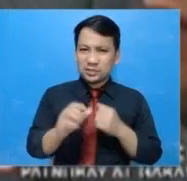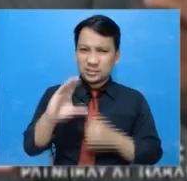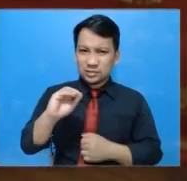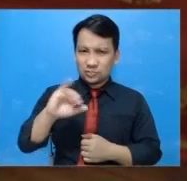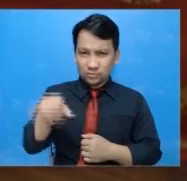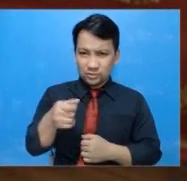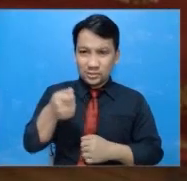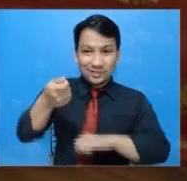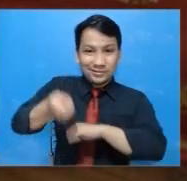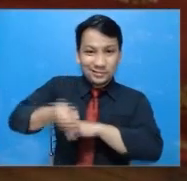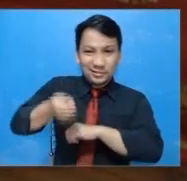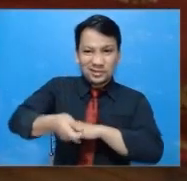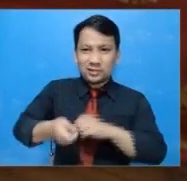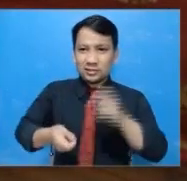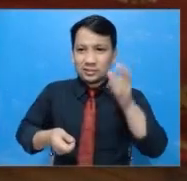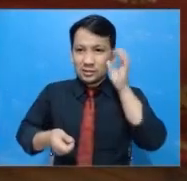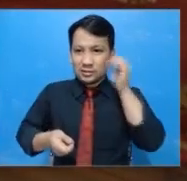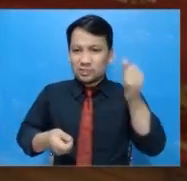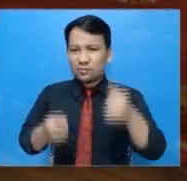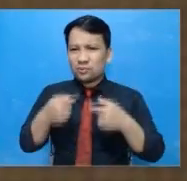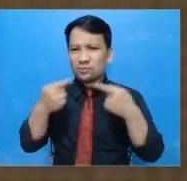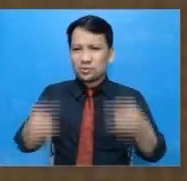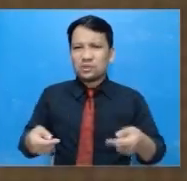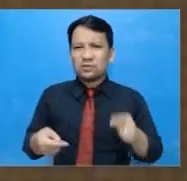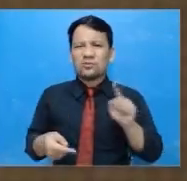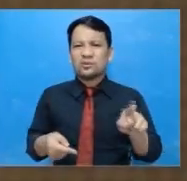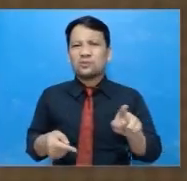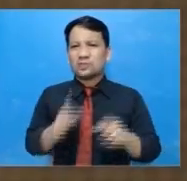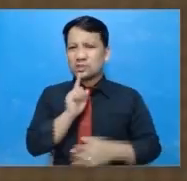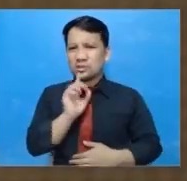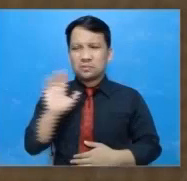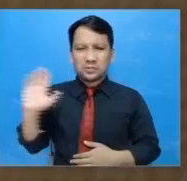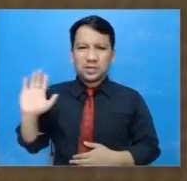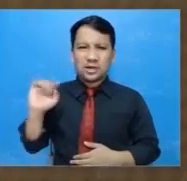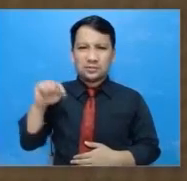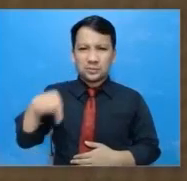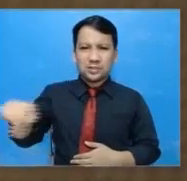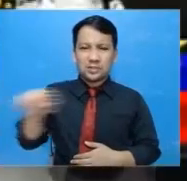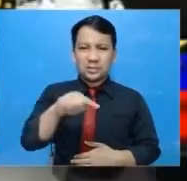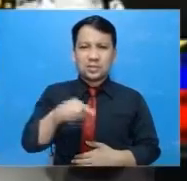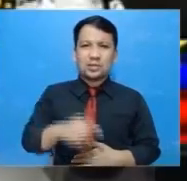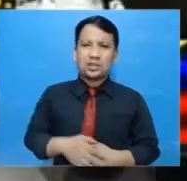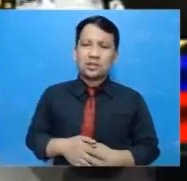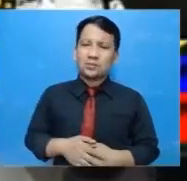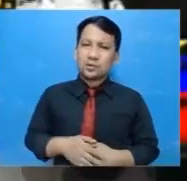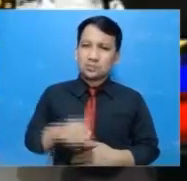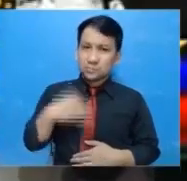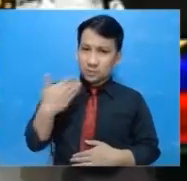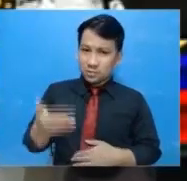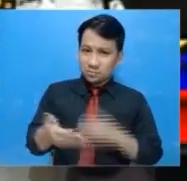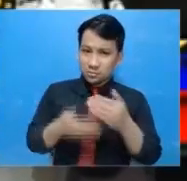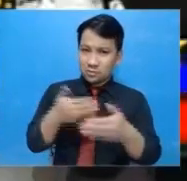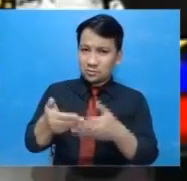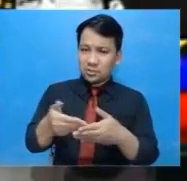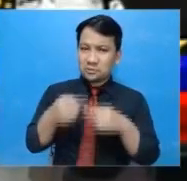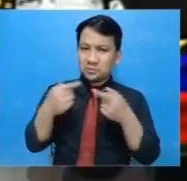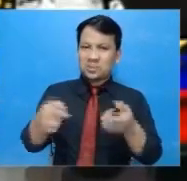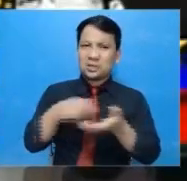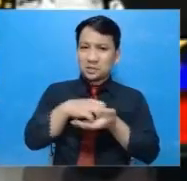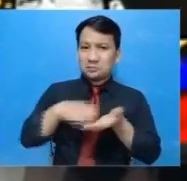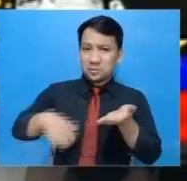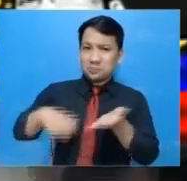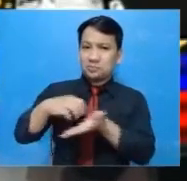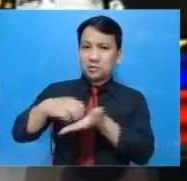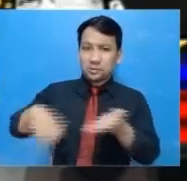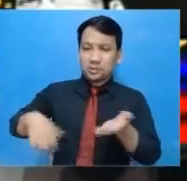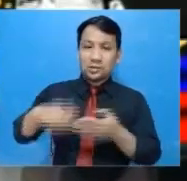sa paglaban sa korupsyon, may isa pang ipinangako si Pinoy. Unti-unti din nating babawasan ang